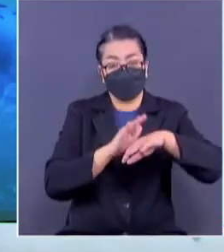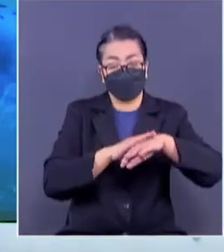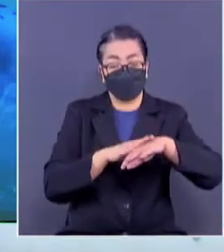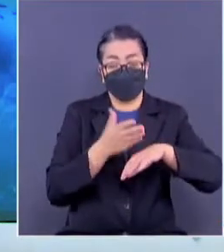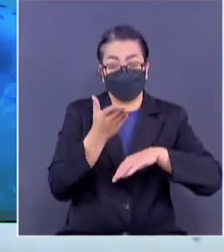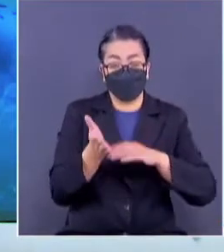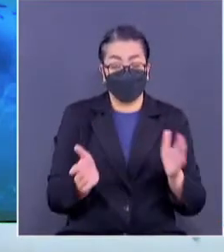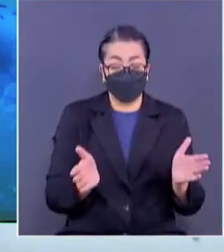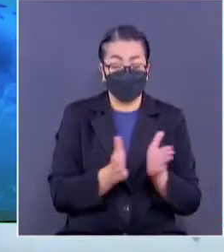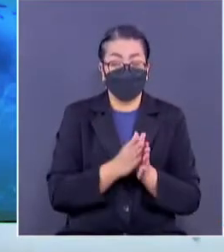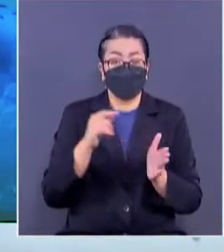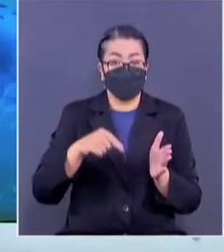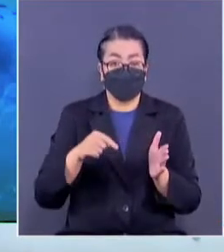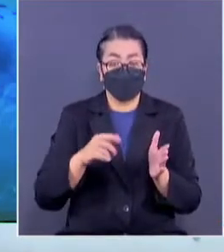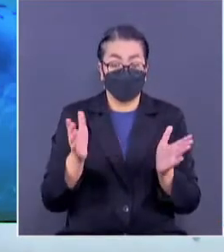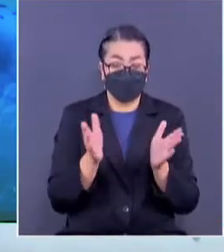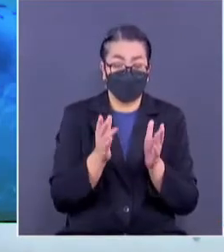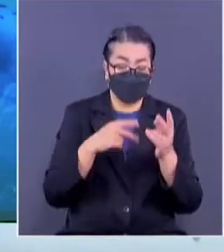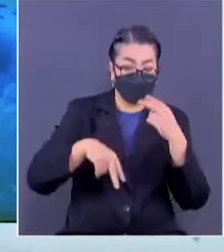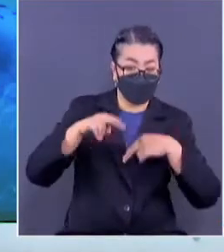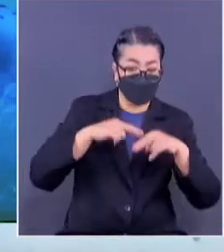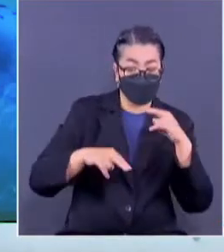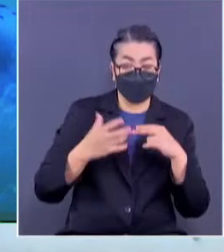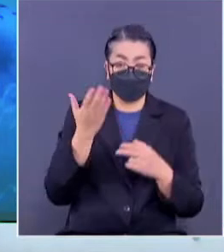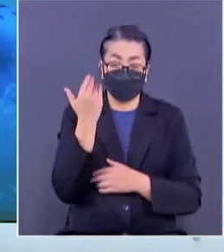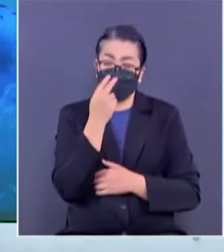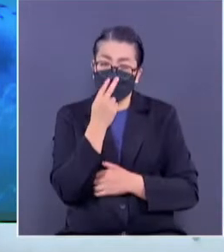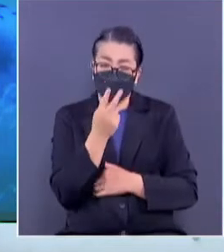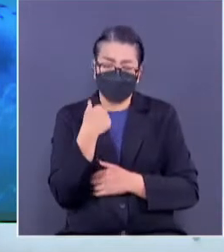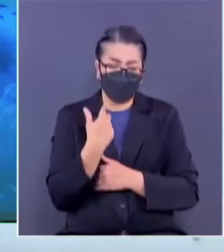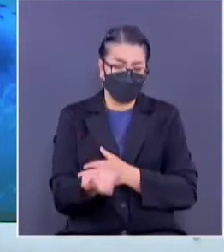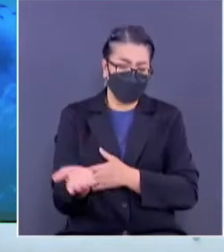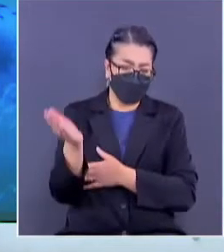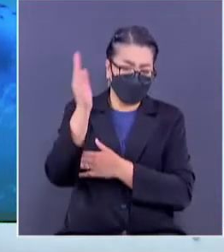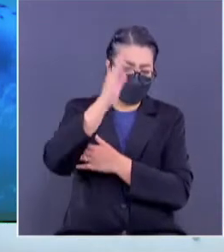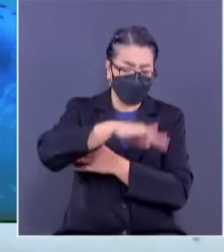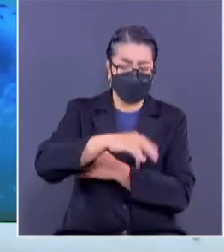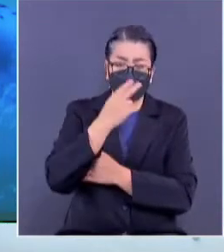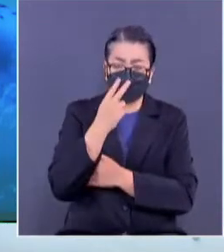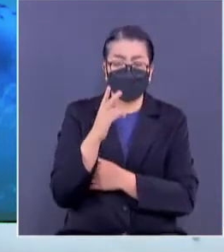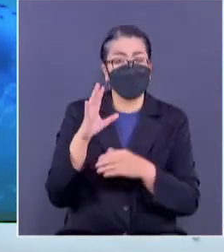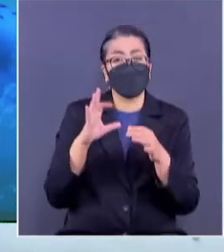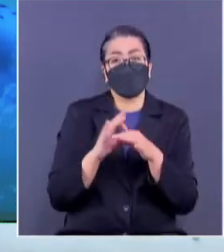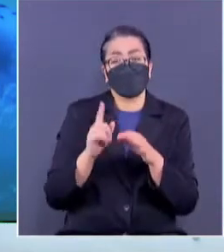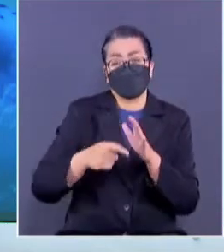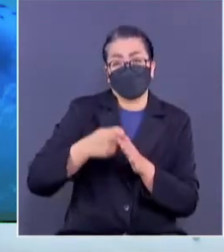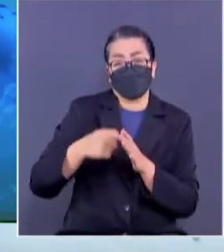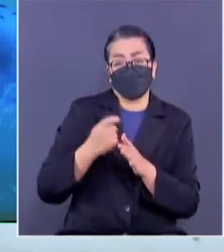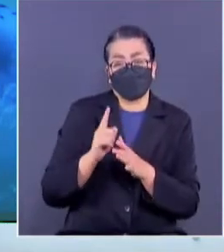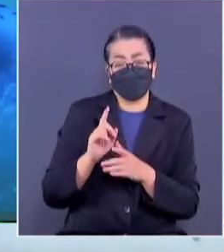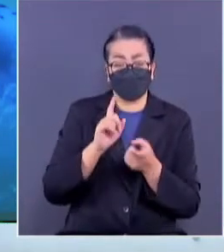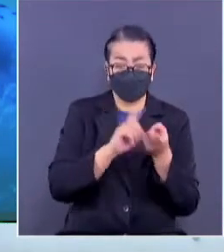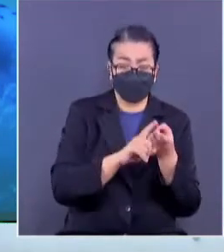เช่นกันคะแล้วก็ลงไปถึงเมื่อวานนี้ตลอดทั้งวันนี้ก็ยังจะติดตามดูสถานการณ์ไม่ได้มีการพูดถึงเรื่องของเงื่อนไขที่